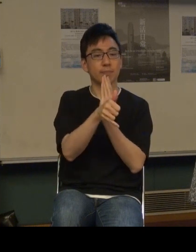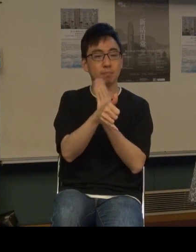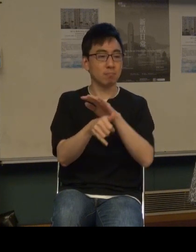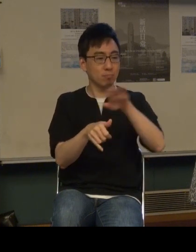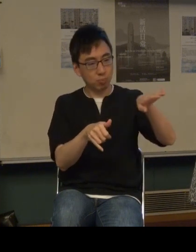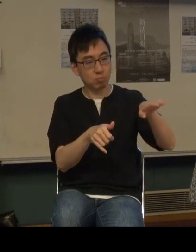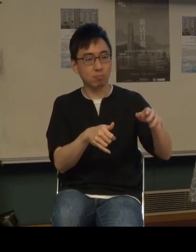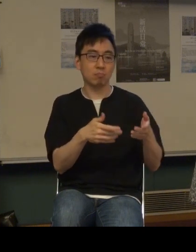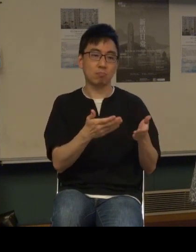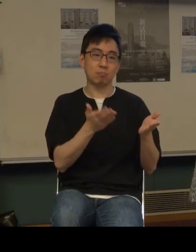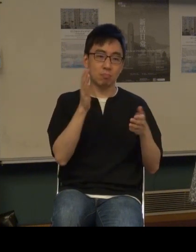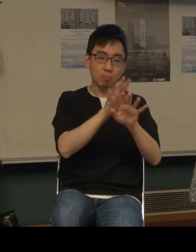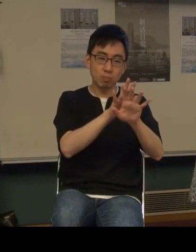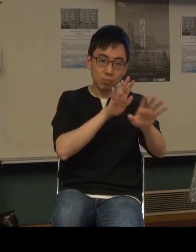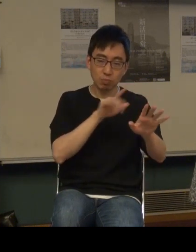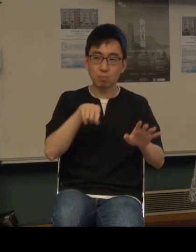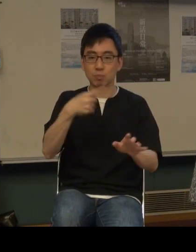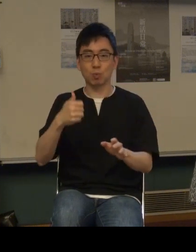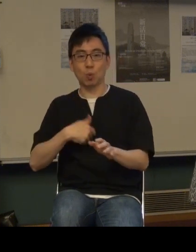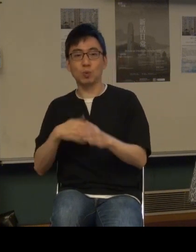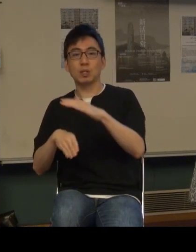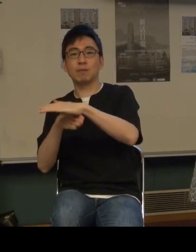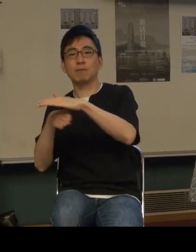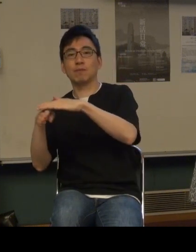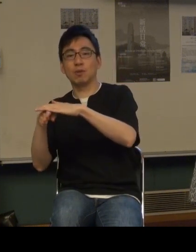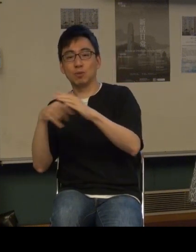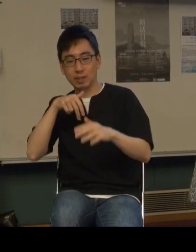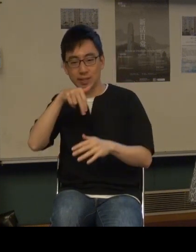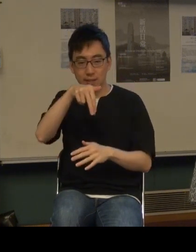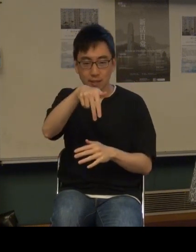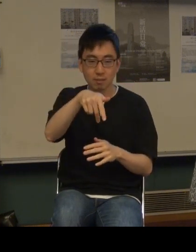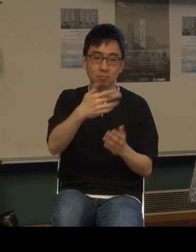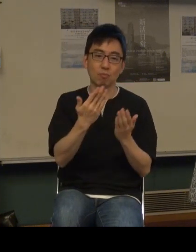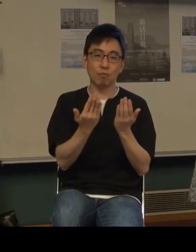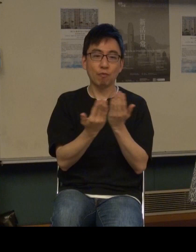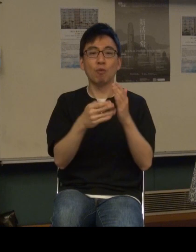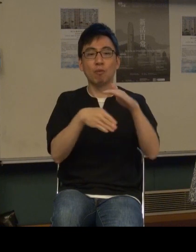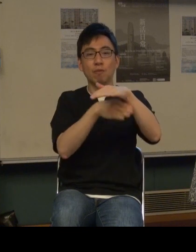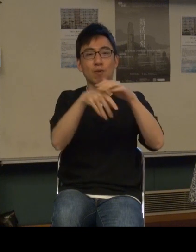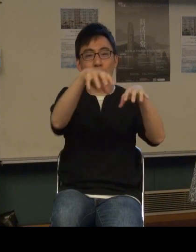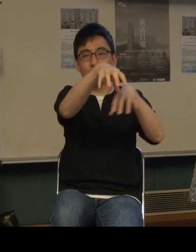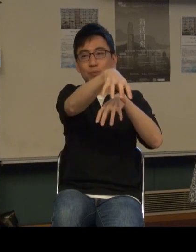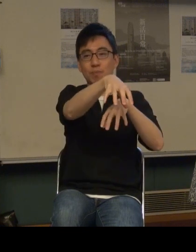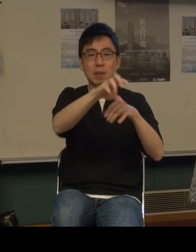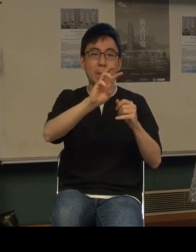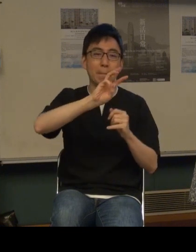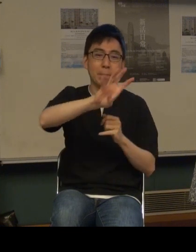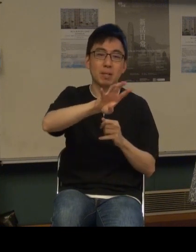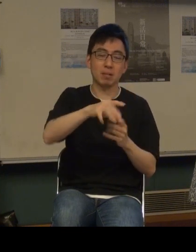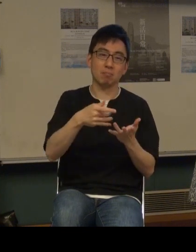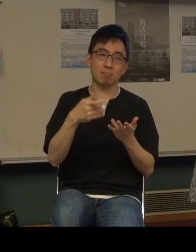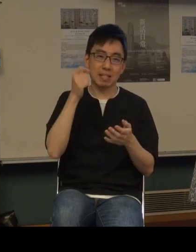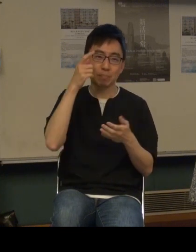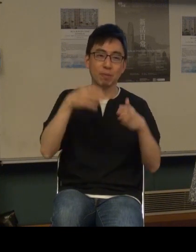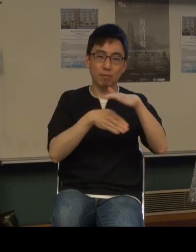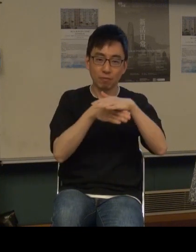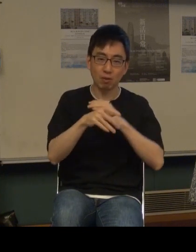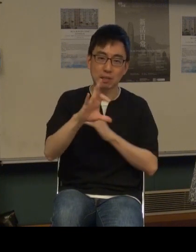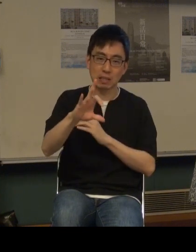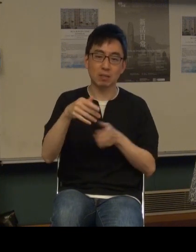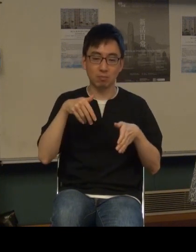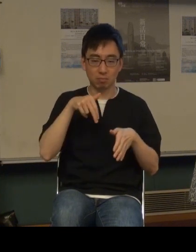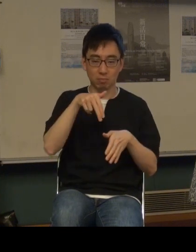堂，一邊就係教員室，然後咧打直行咧就係個課室，最尾咧就係嗰啲特別室同埋廁所。咁基本